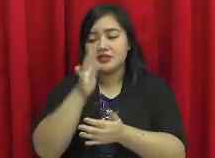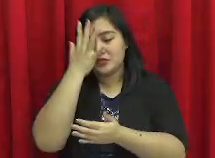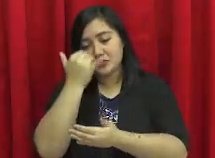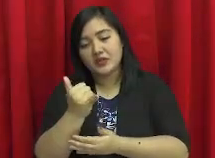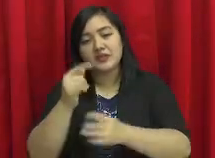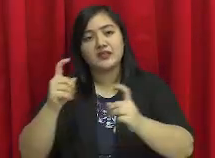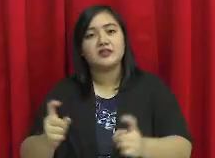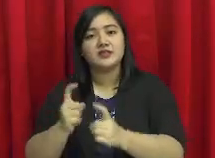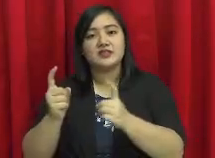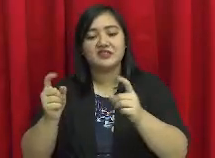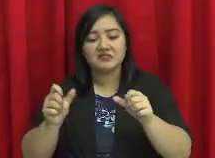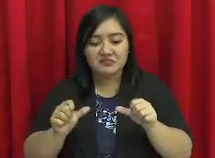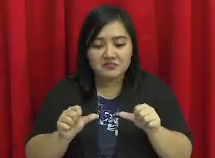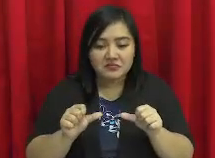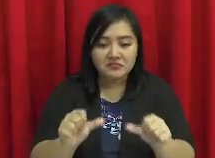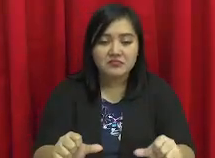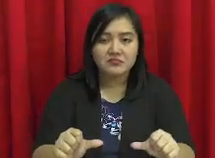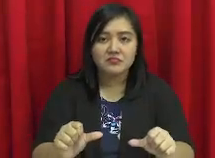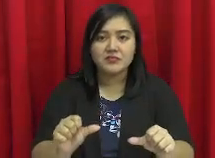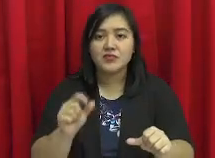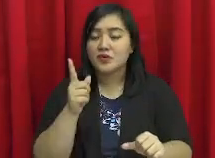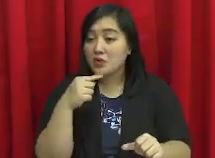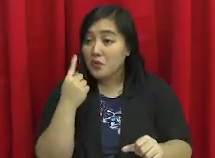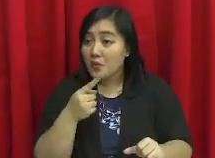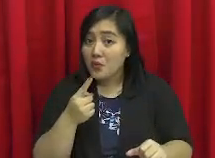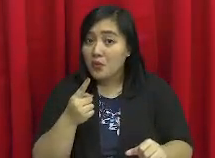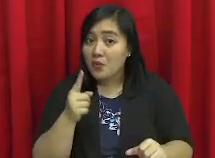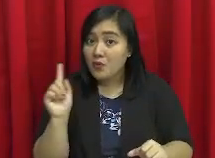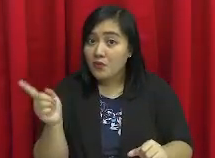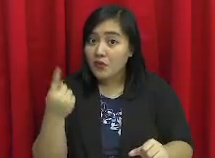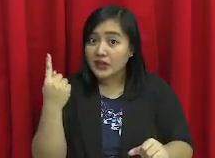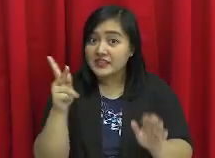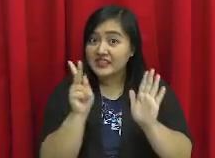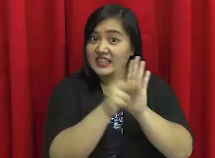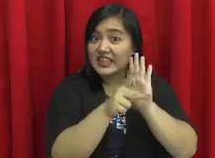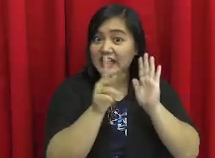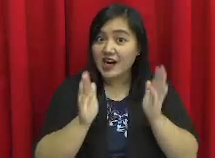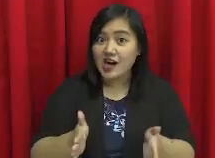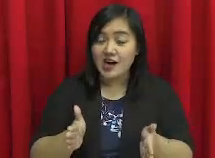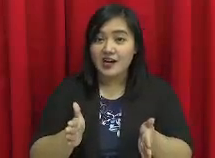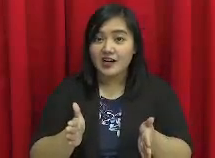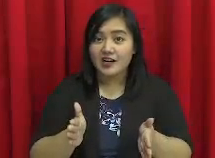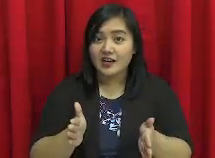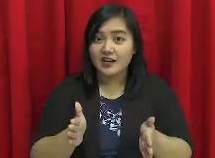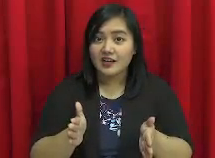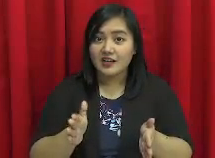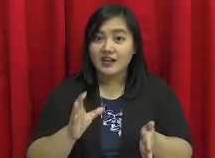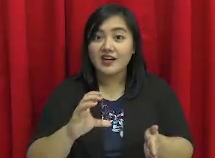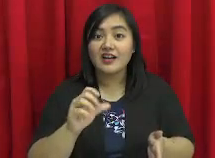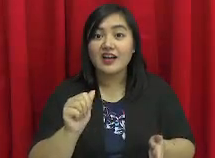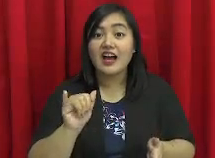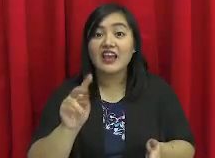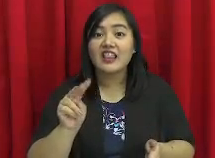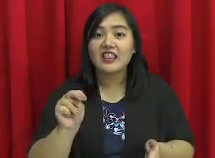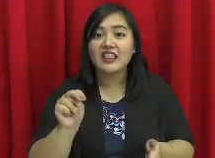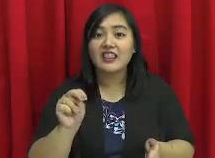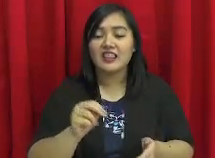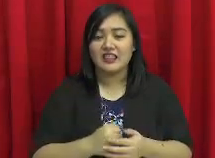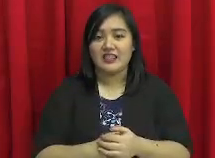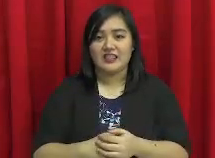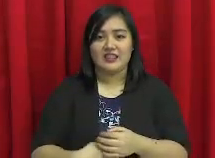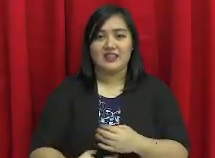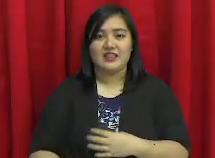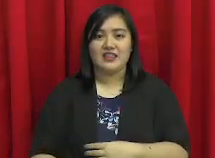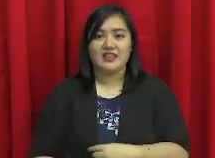pinakaunang murderer? Hmm. Si Cain. Nakita niyo ba yan, mga kapatid? That's right. Who is the